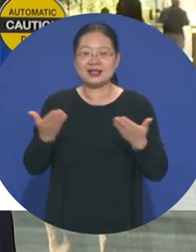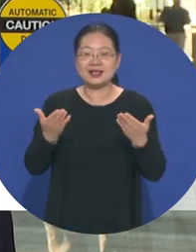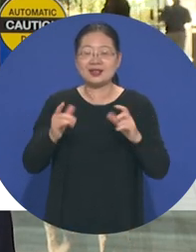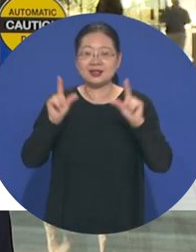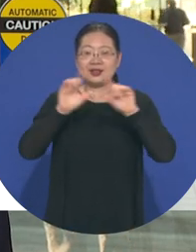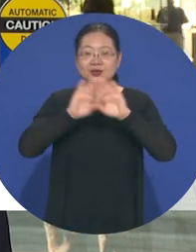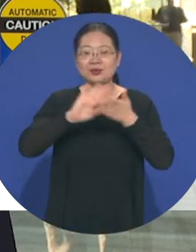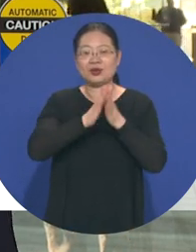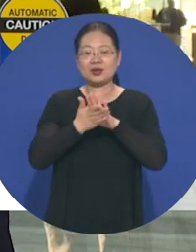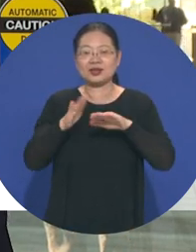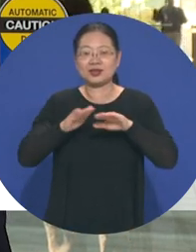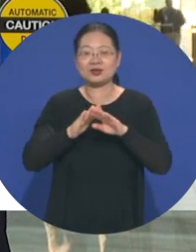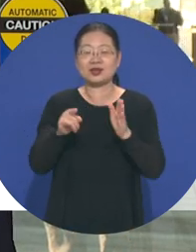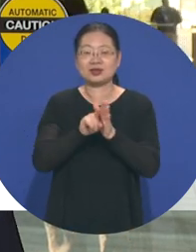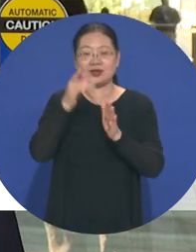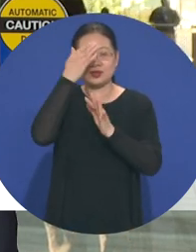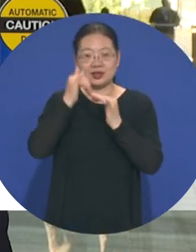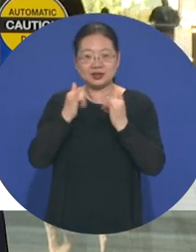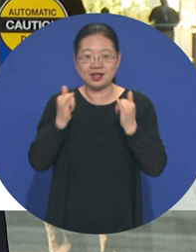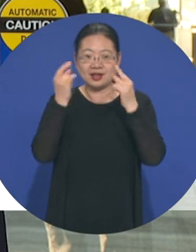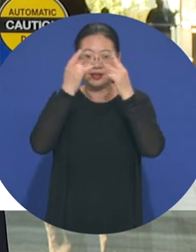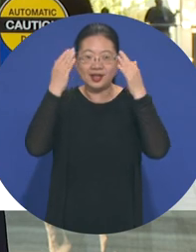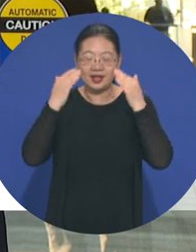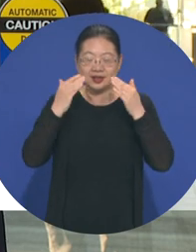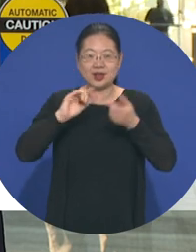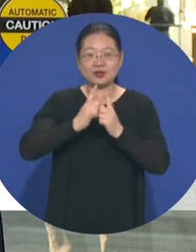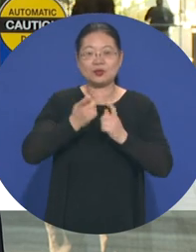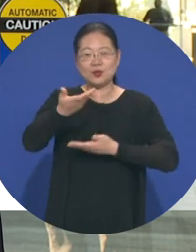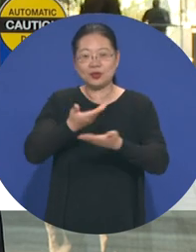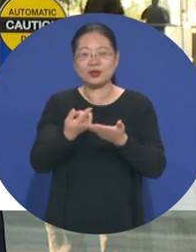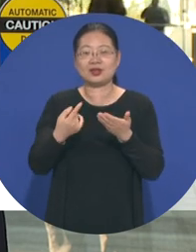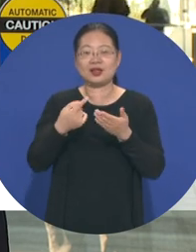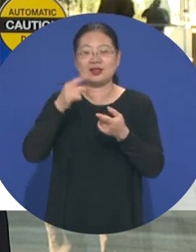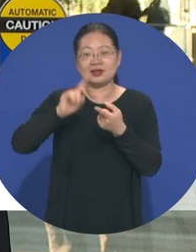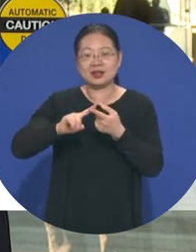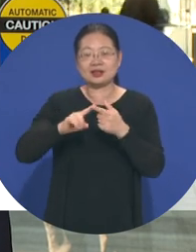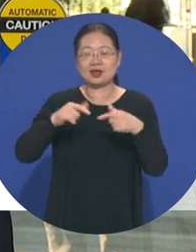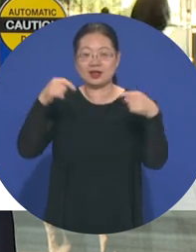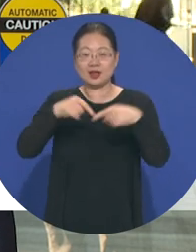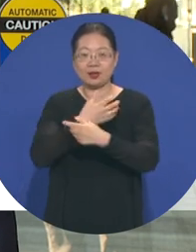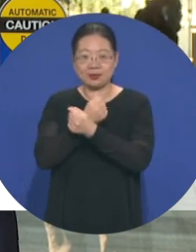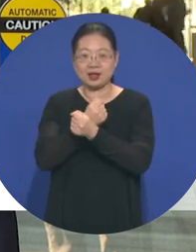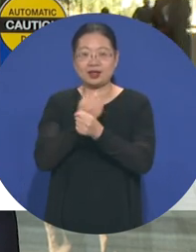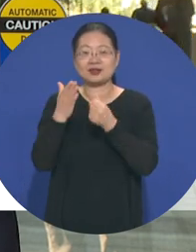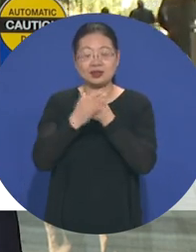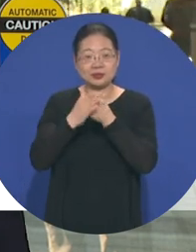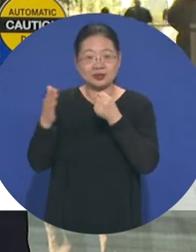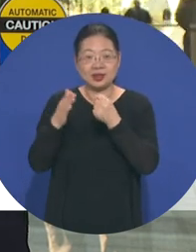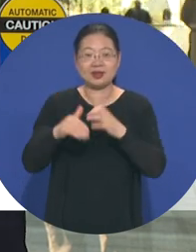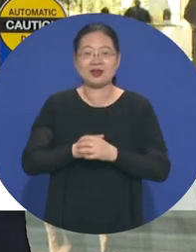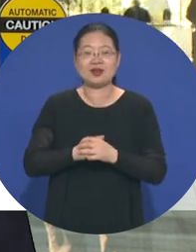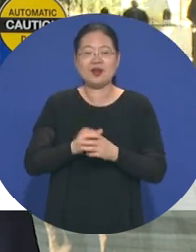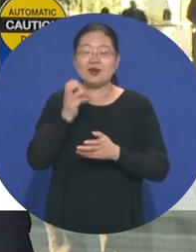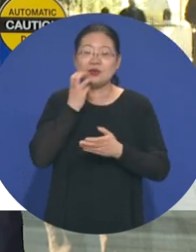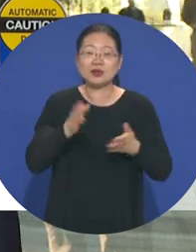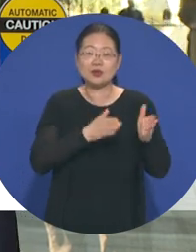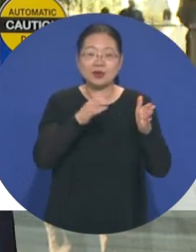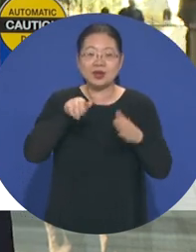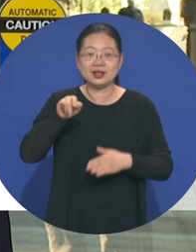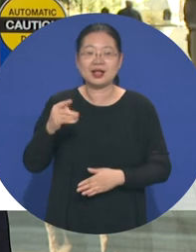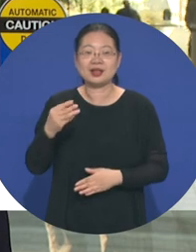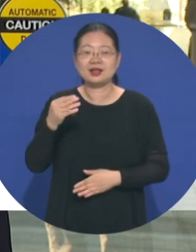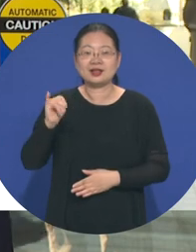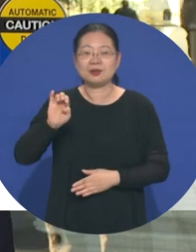대응에 대해서 또 청년들과 대학의 인적 교류에 대해서 이번에 협약을 맺게 돼서 우리